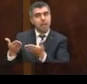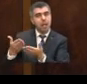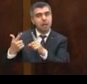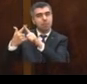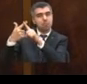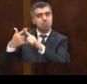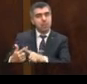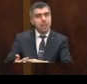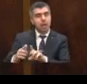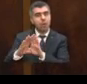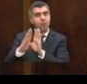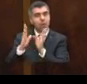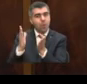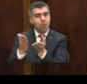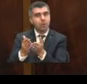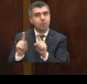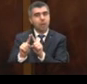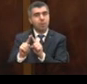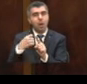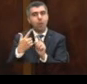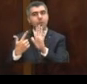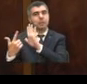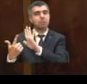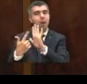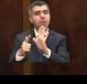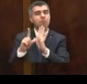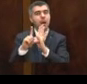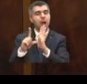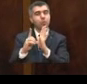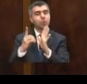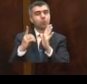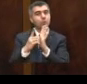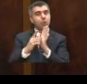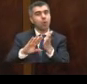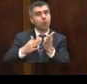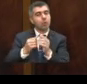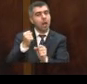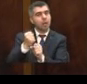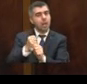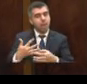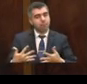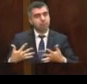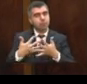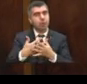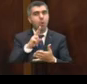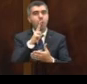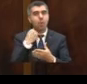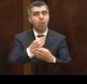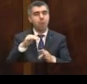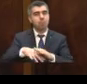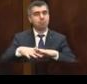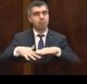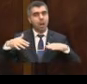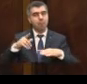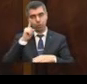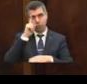الدولة بموجب الفصل 77 من الدستور واجب مشترك بين الحكومة والبرلمان، وسنجتاز هذا